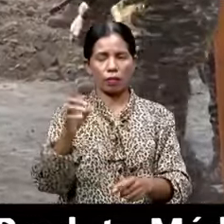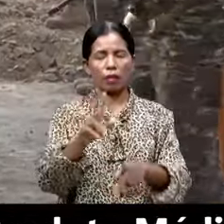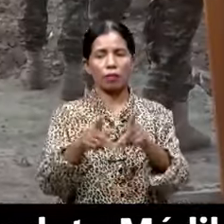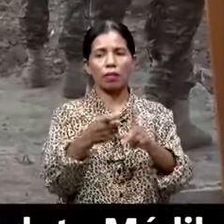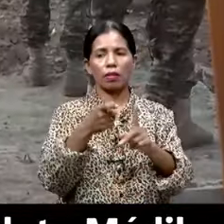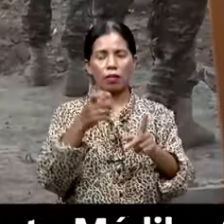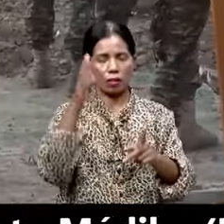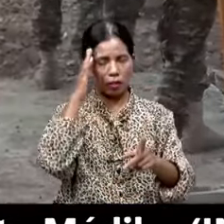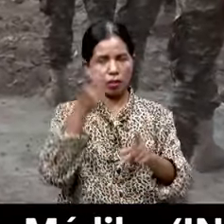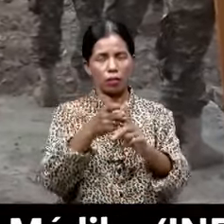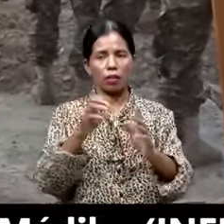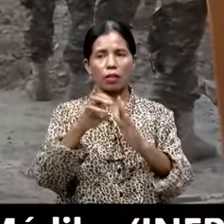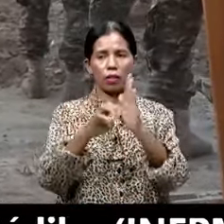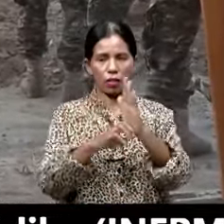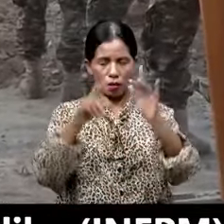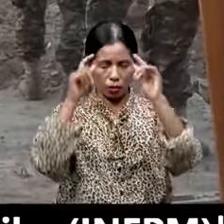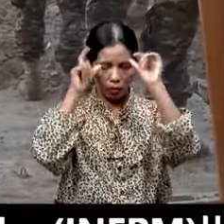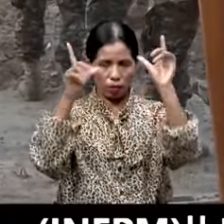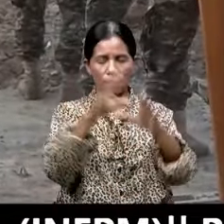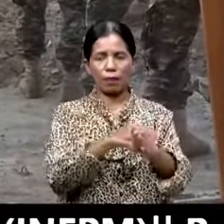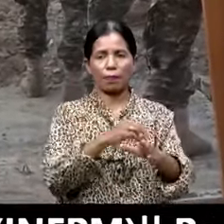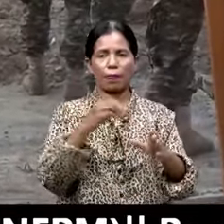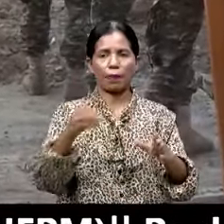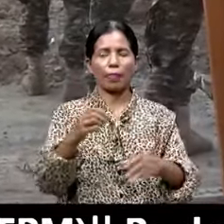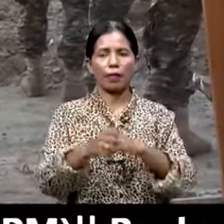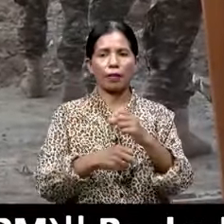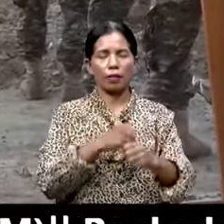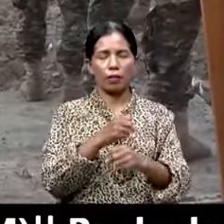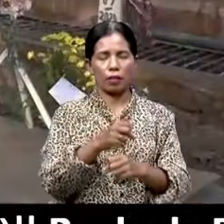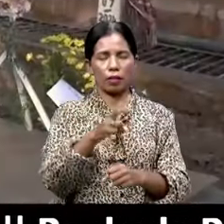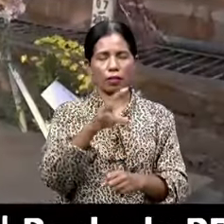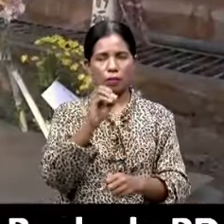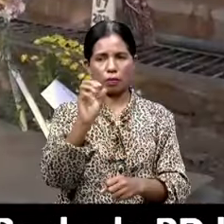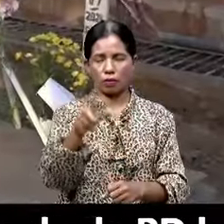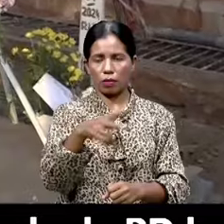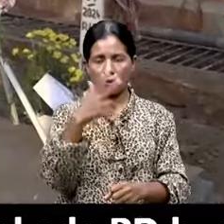seu estado Timor-Leste por ordem valentil. Ia tinan riun rua sanalo